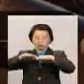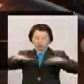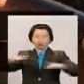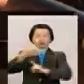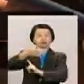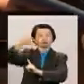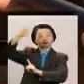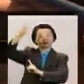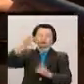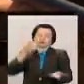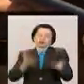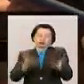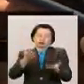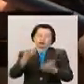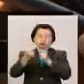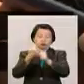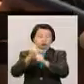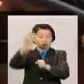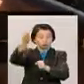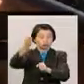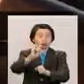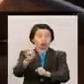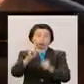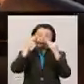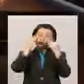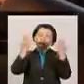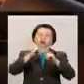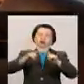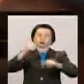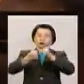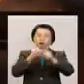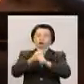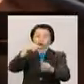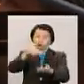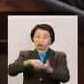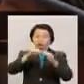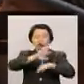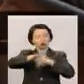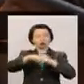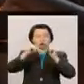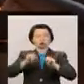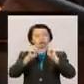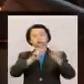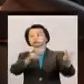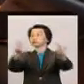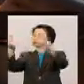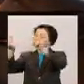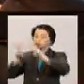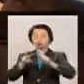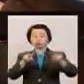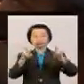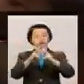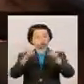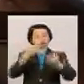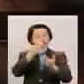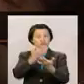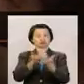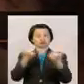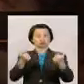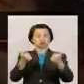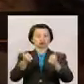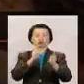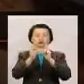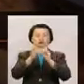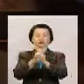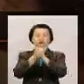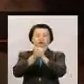course, next year, we're not sure where we're going to hold it yet. But I think for this year, all of us can see that it went very well. So, jadi saya ucapkan tanya